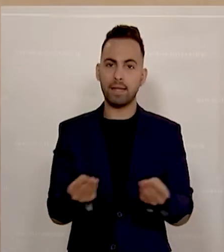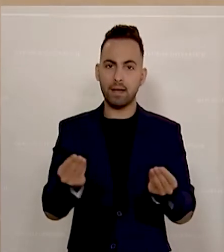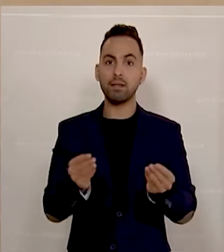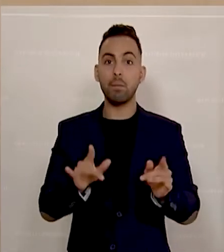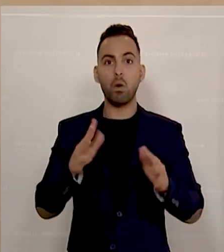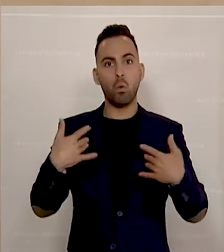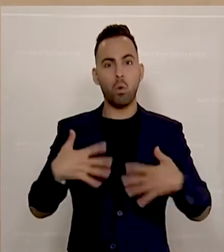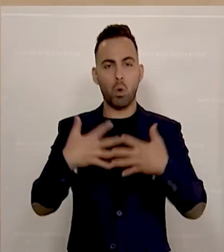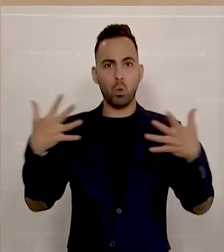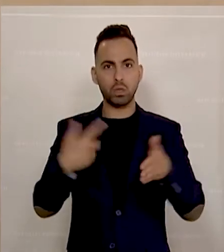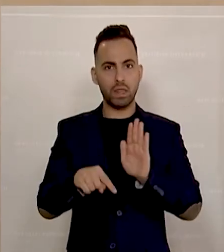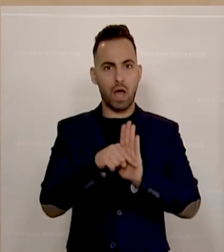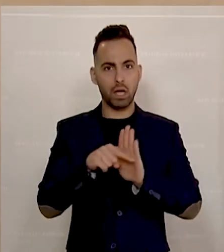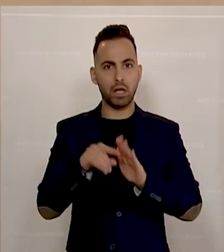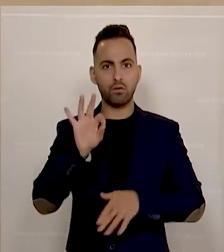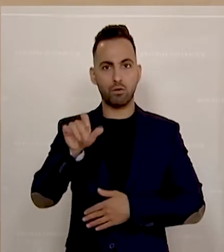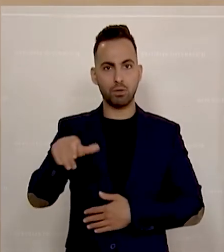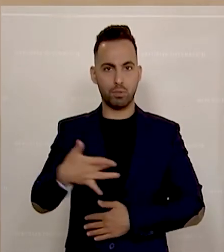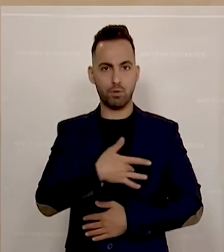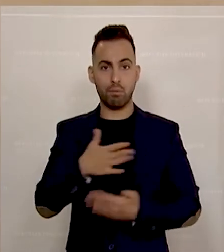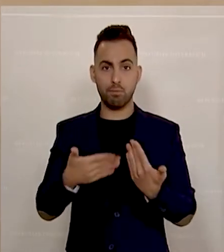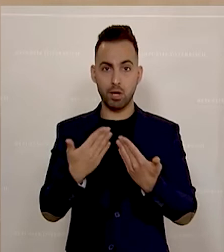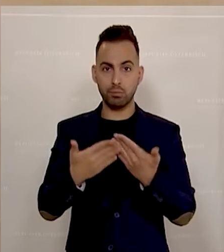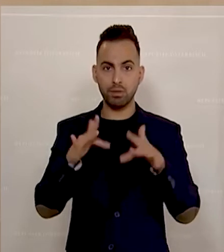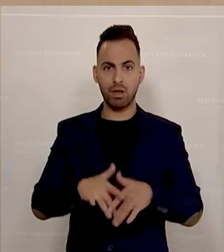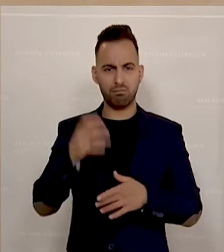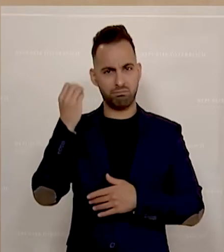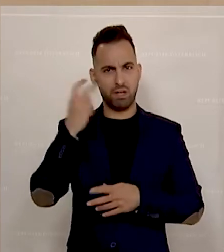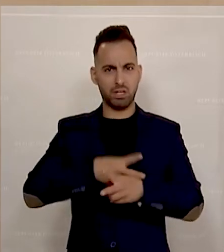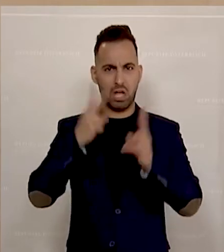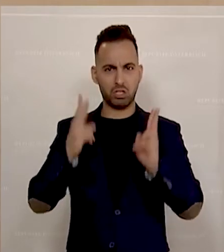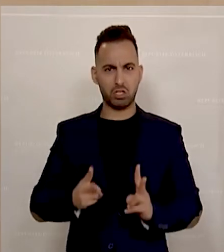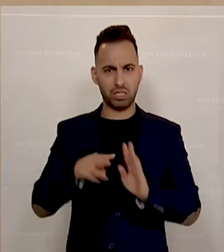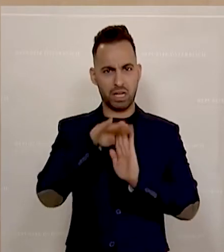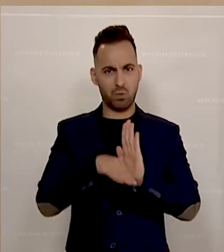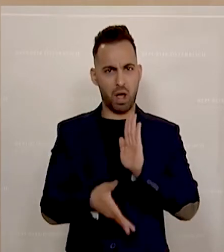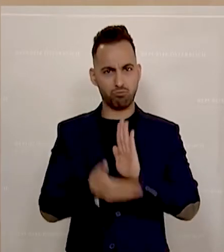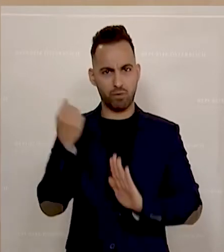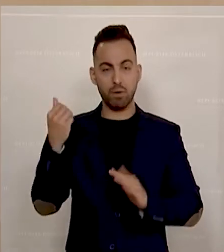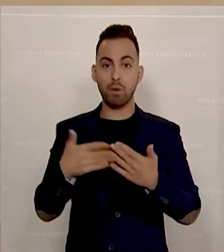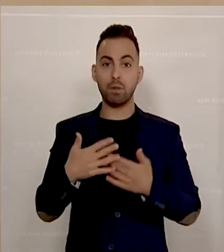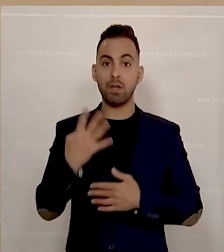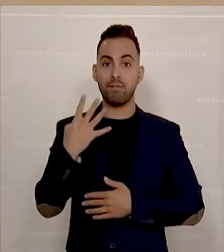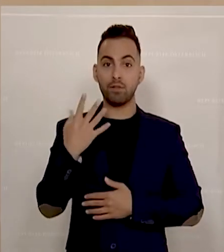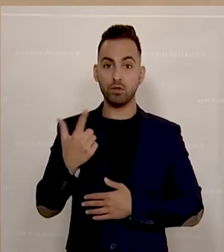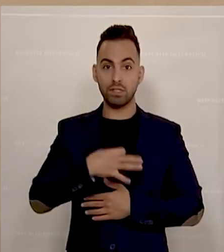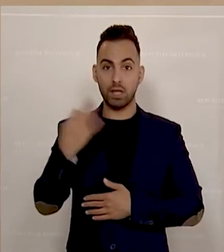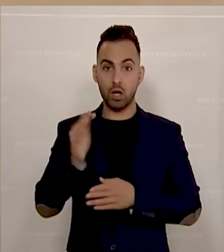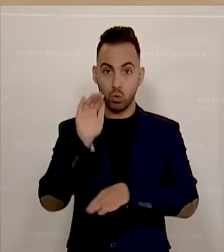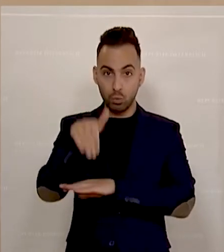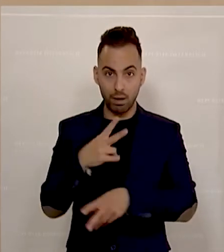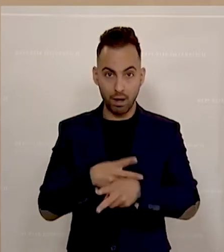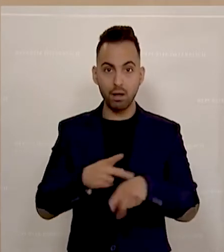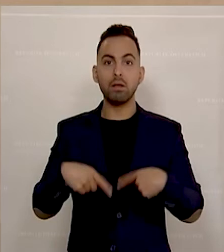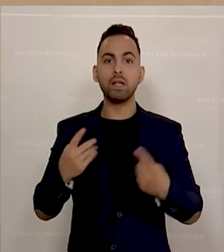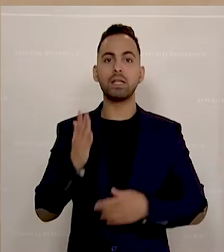großen Nachteilen für die Betroffenen führen, zum Beispiel um die Abschaffung von absurden Krankenstandsregelungen. Da ist es zum Beispiel so, wenn man mehr als 24 Tage krank ist, wird